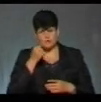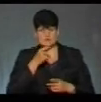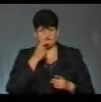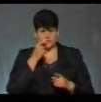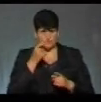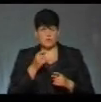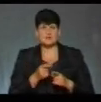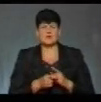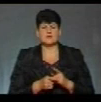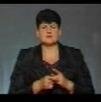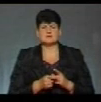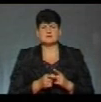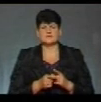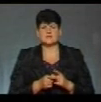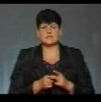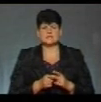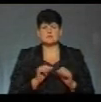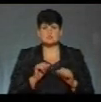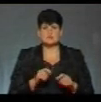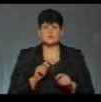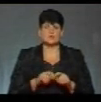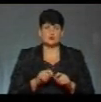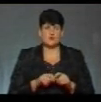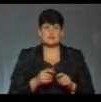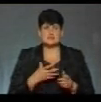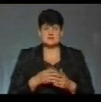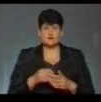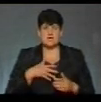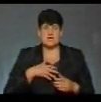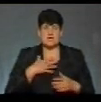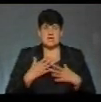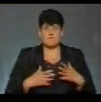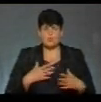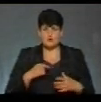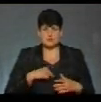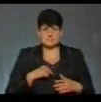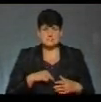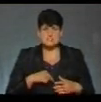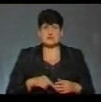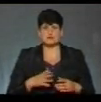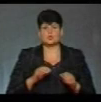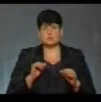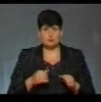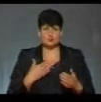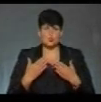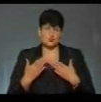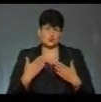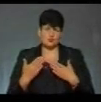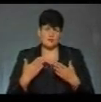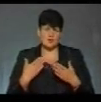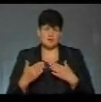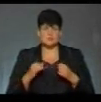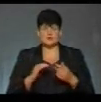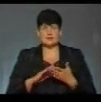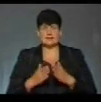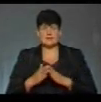відповідальність за дії, це здатність контролювати свої емоції, справлятися з ними. І лише тоді можна розмовляти, ну,